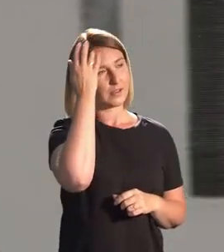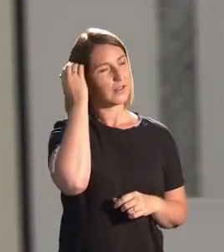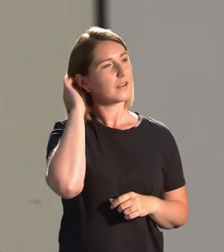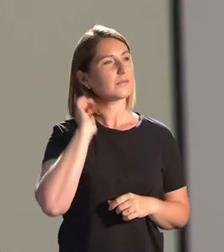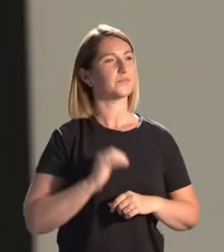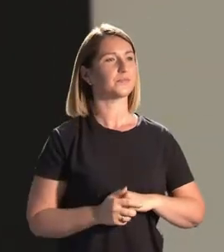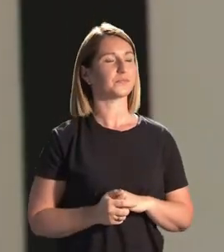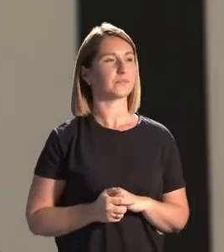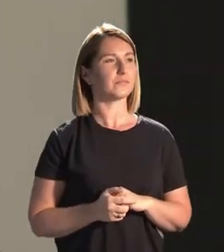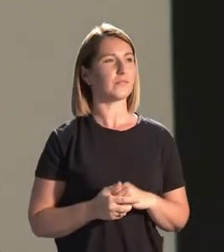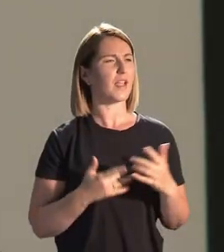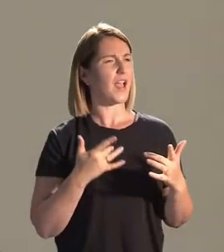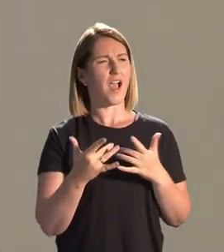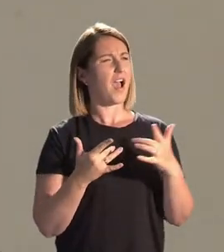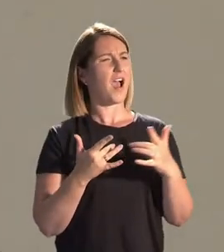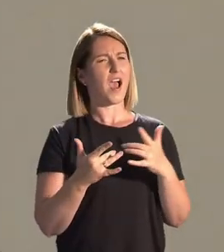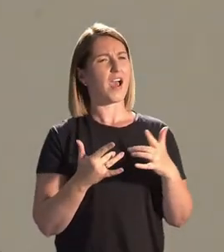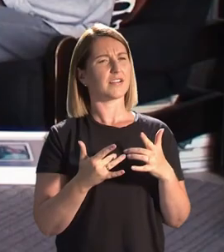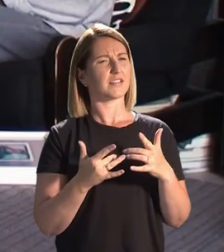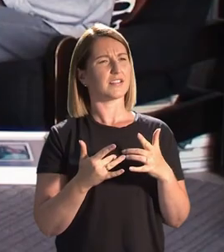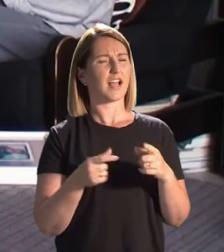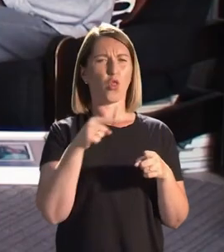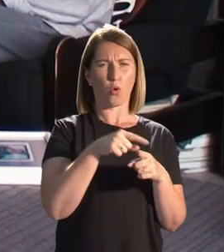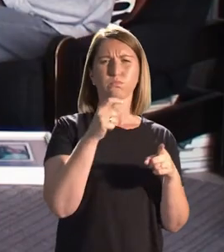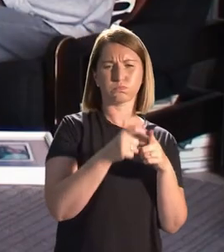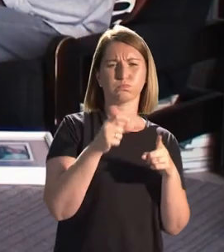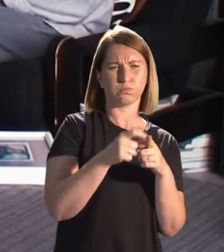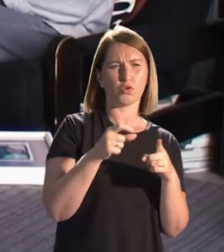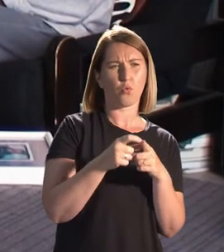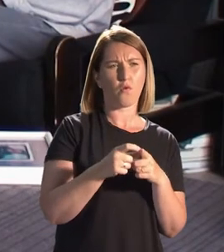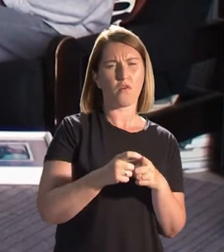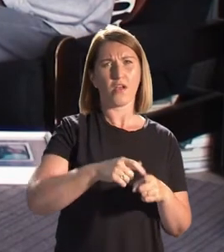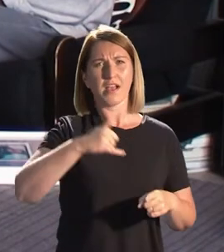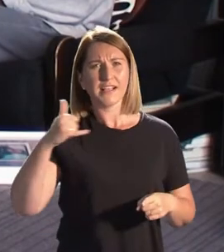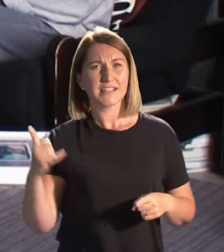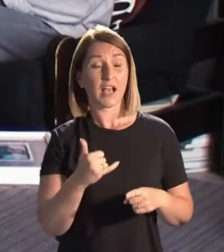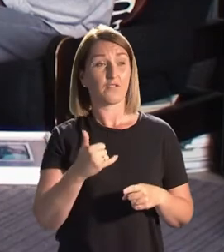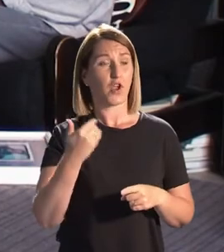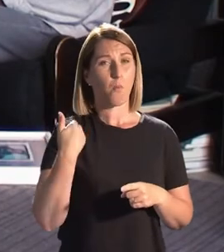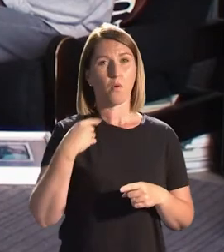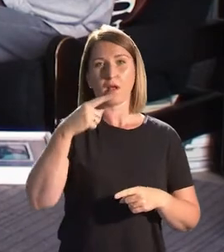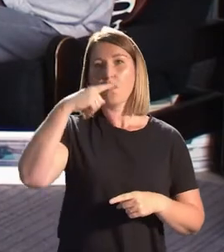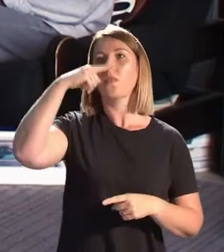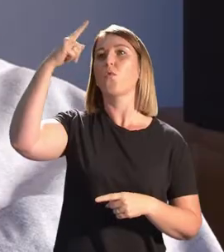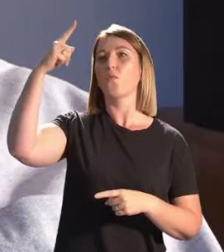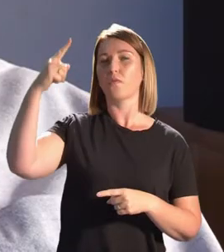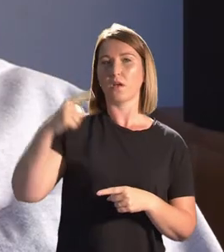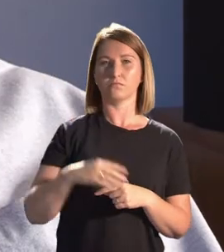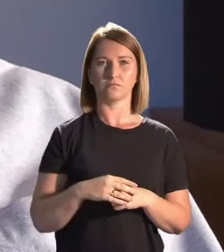tego wątku wróćmy, no słowo przez wiele dziesiątek lat, setek nawet, brzmiało dumnie zawsze, bo